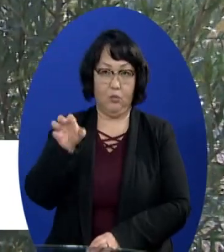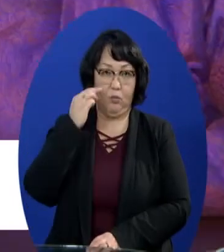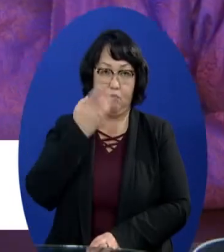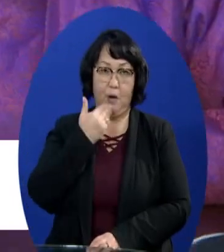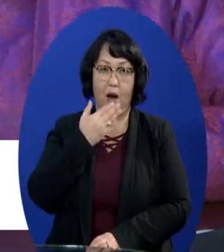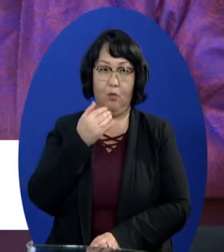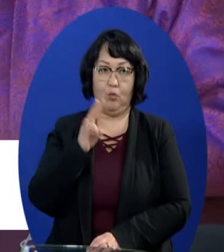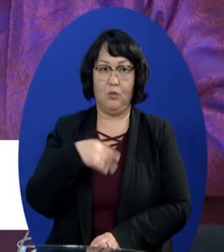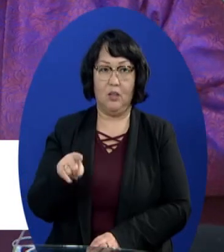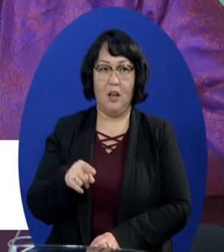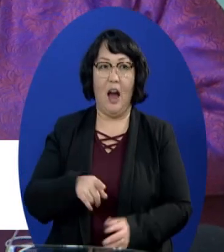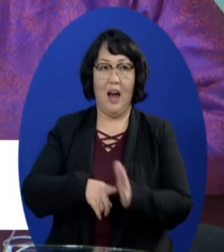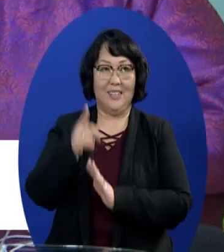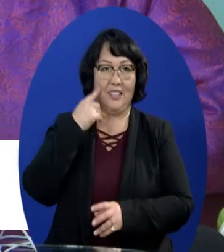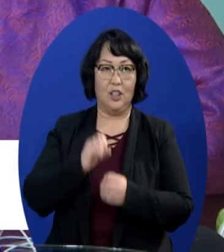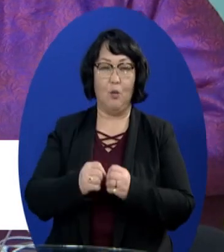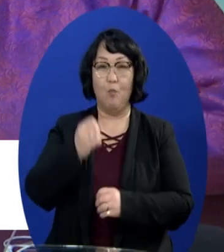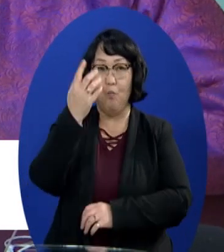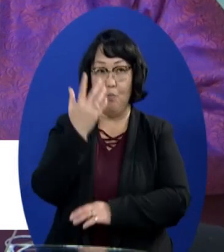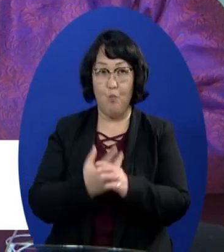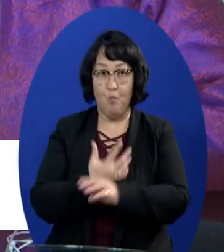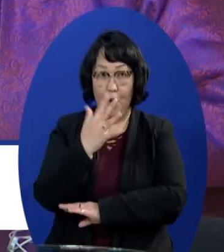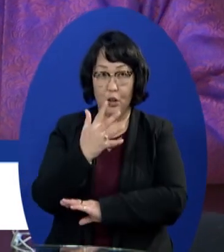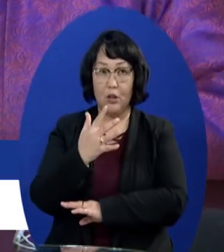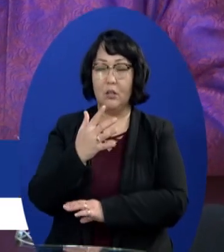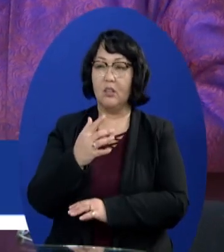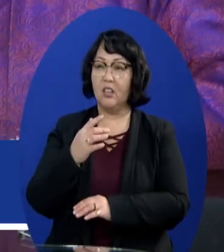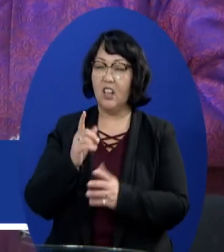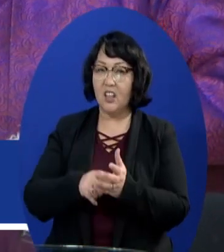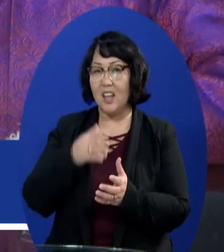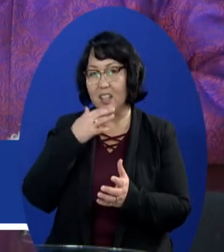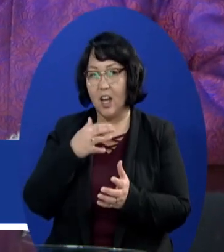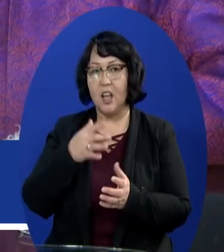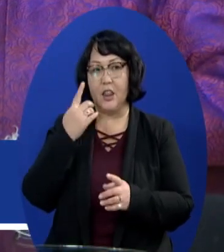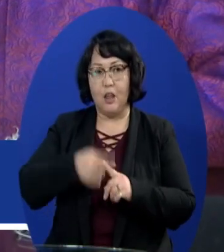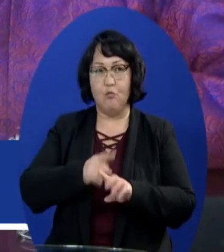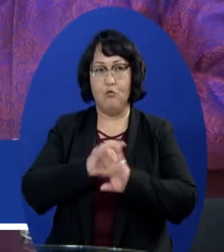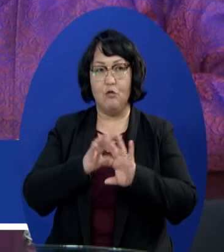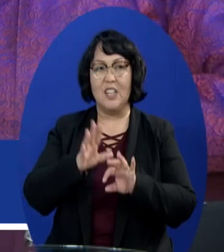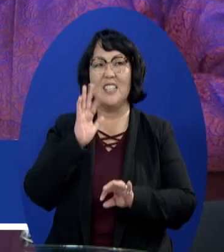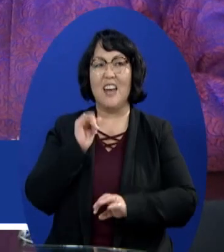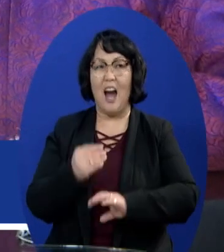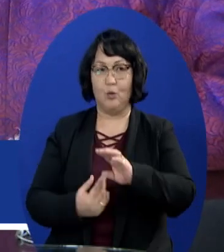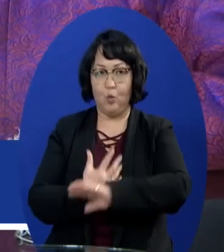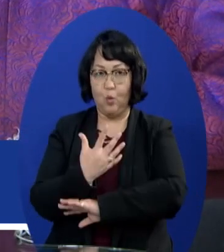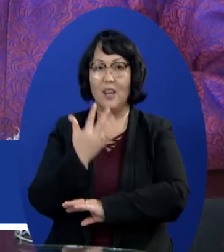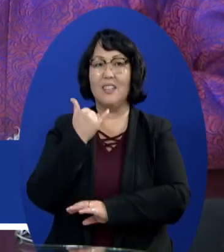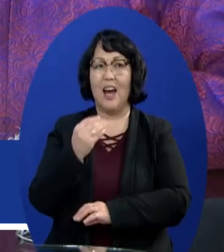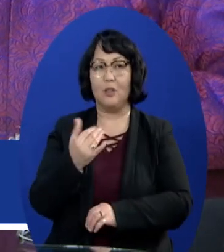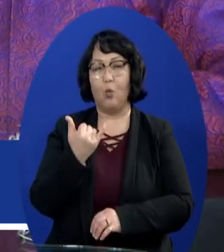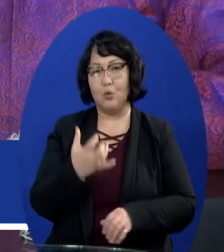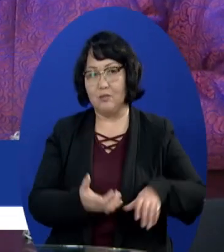юм аа. Тэгээд хүний санаачлах ганцхан мод өгөөд байхгүй зөвлөө зөвлөгөө өгдөг. Одоо тэгэл яаж модоо ургуулах уу, яаж услах уу